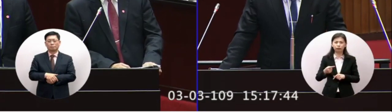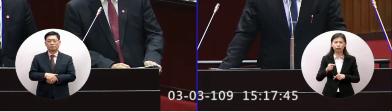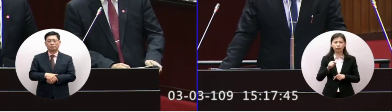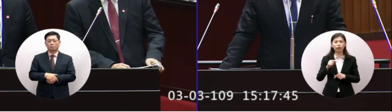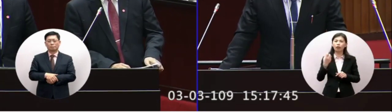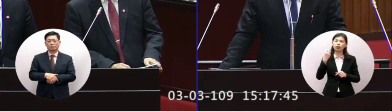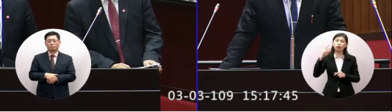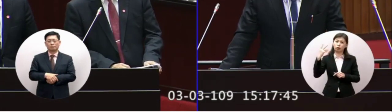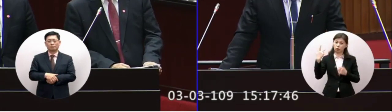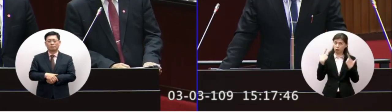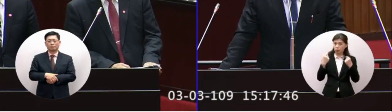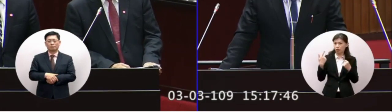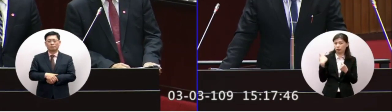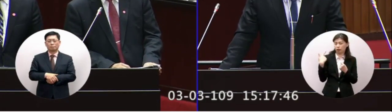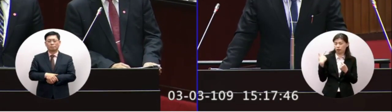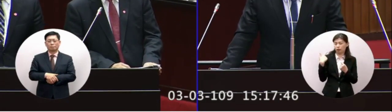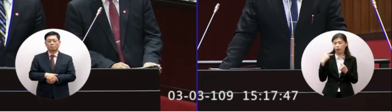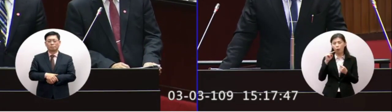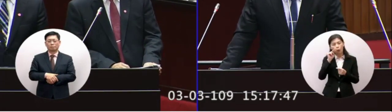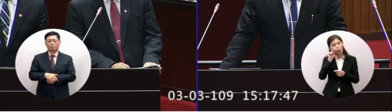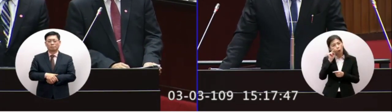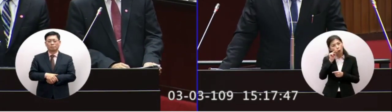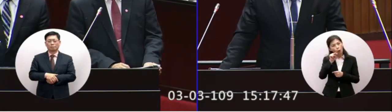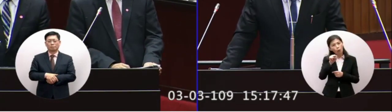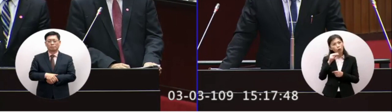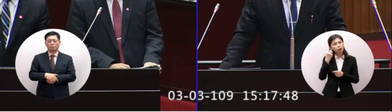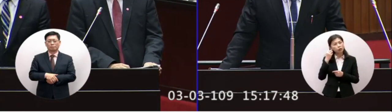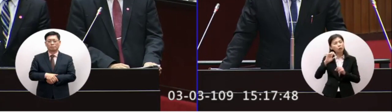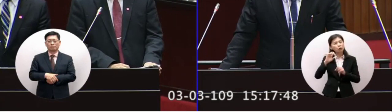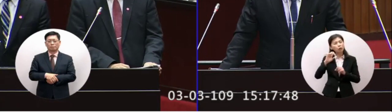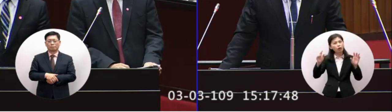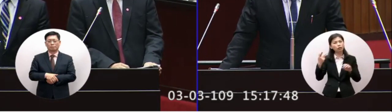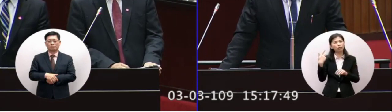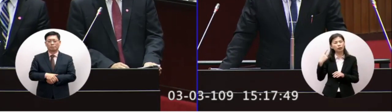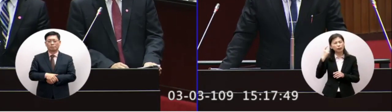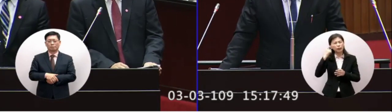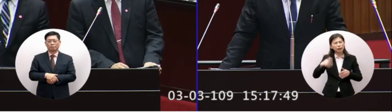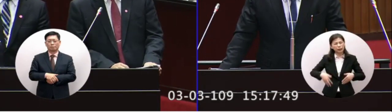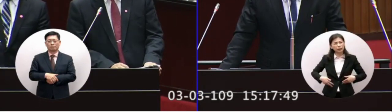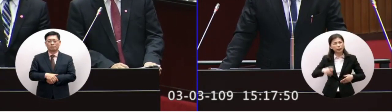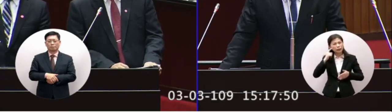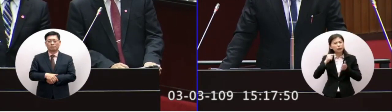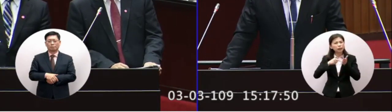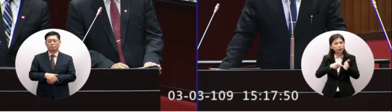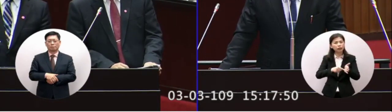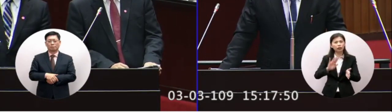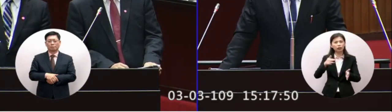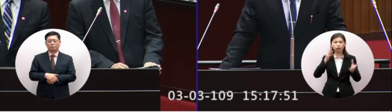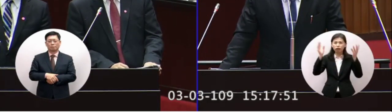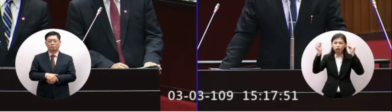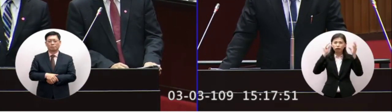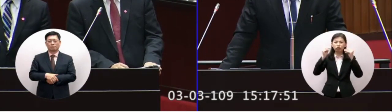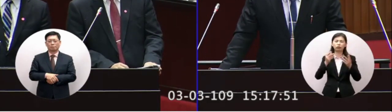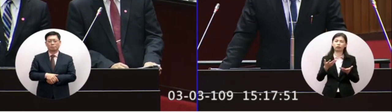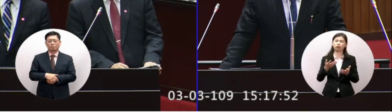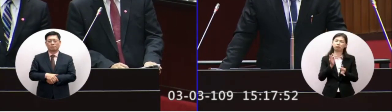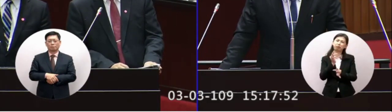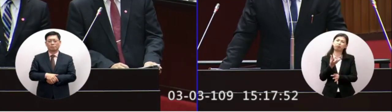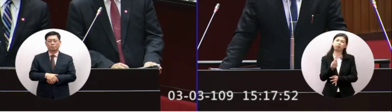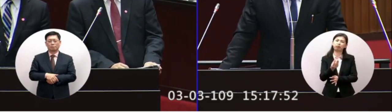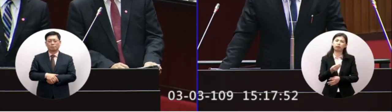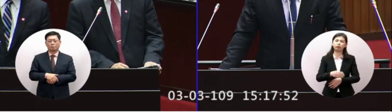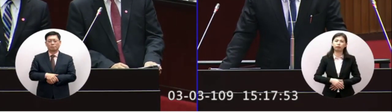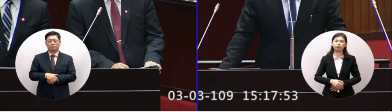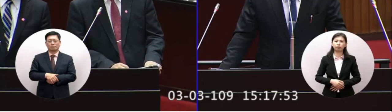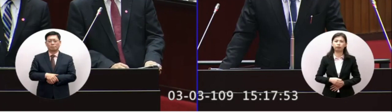新闻上个礼拜就说纾困600亿出来，其实大家都很着急的想要去申请，可是目前得知的资讯其实都不是那么完